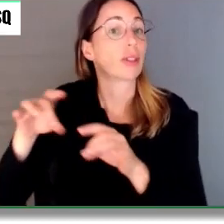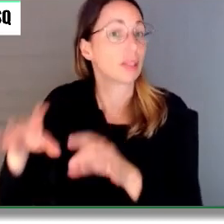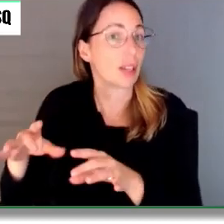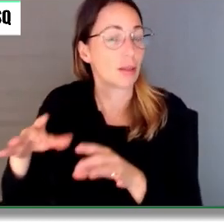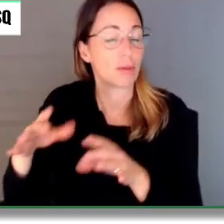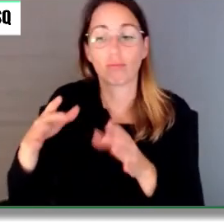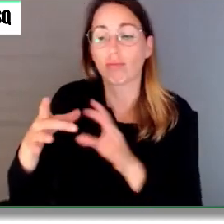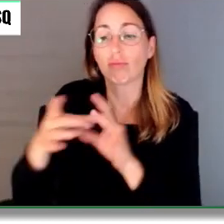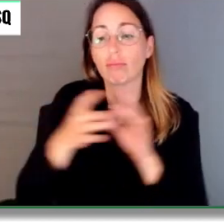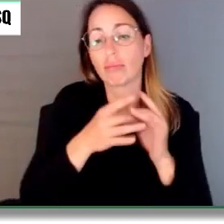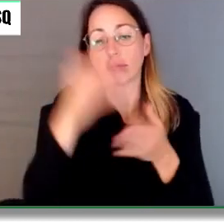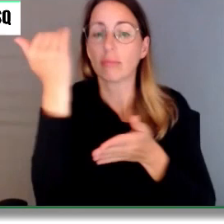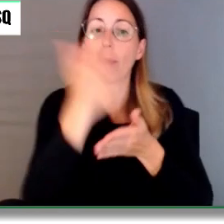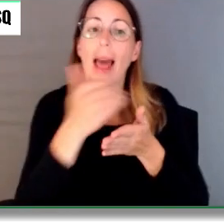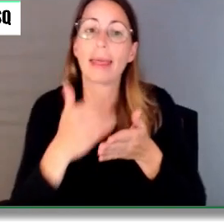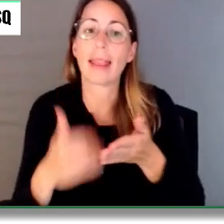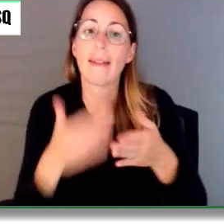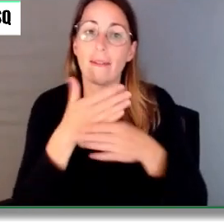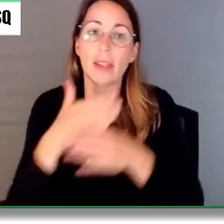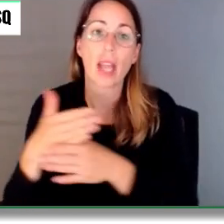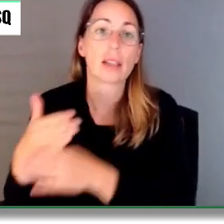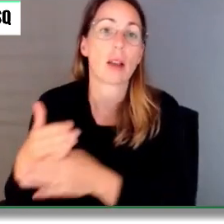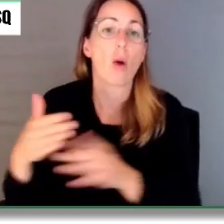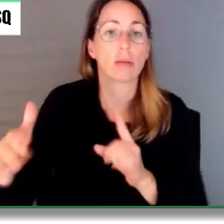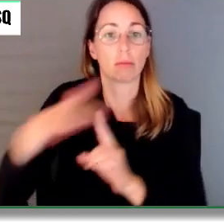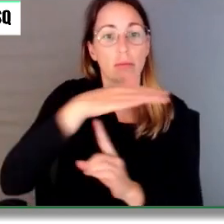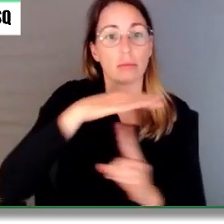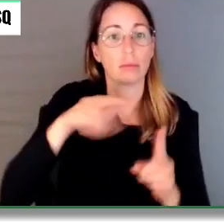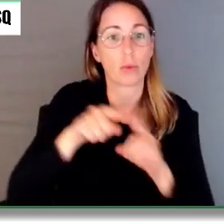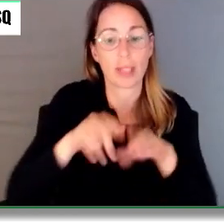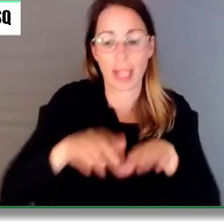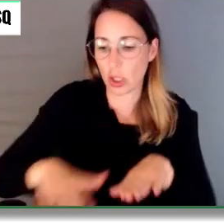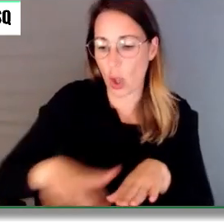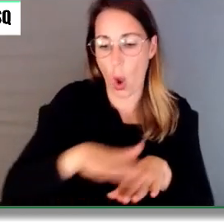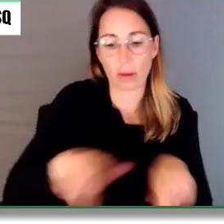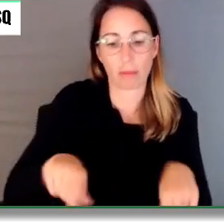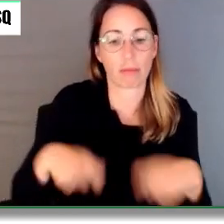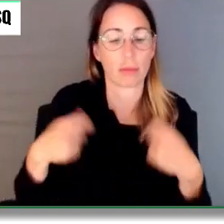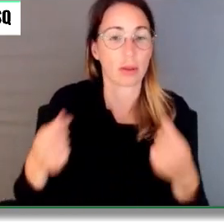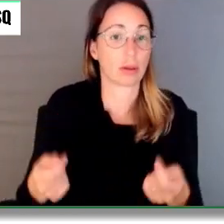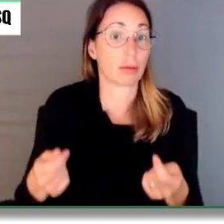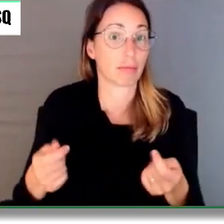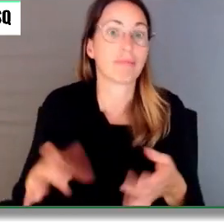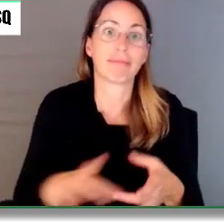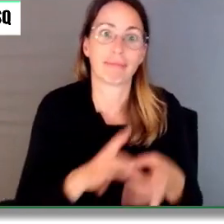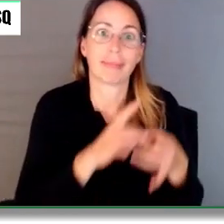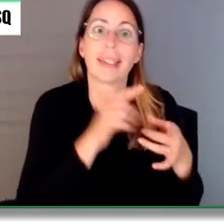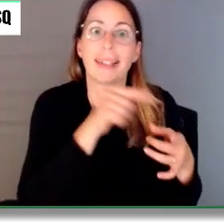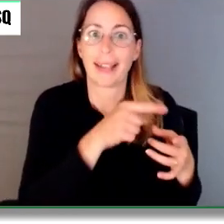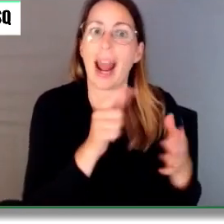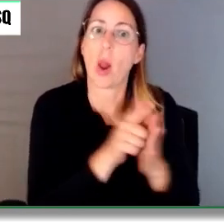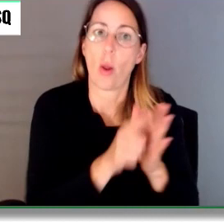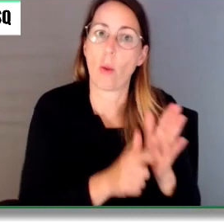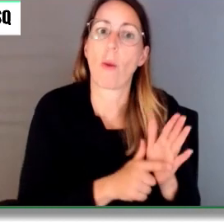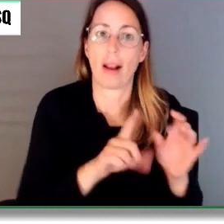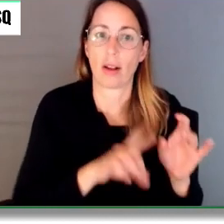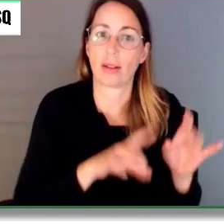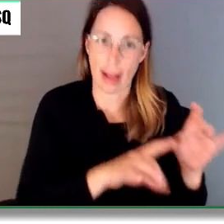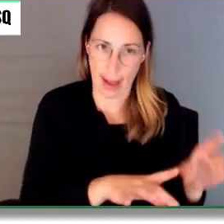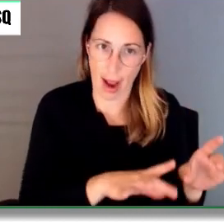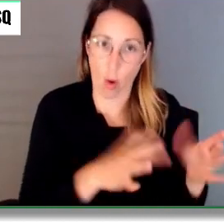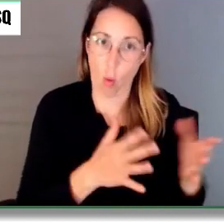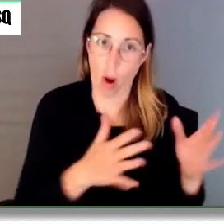de l'environnement et des zones naturelles revient à notre constitution australienne où l'environnement n'avait pas fait l'objet d'une